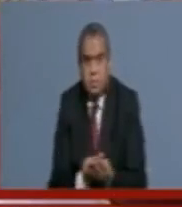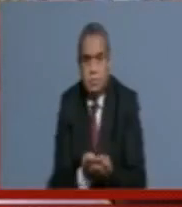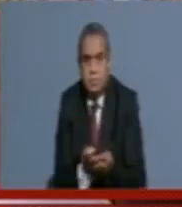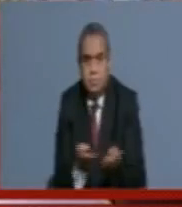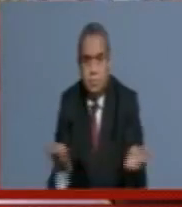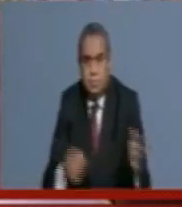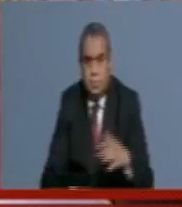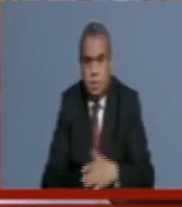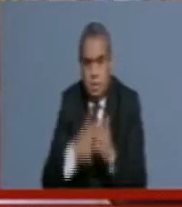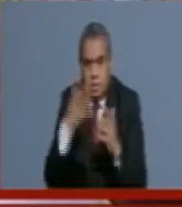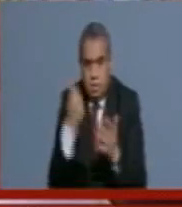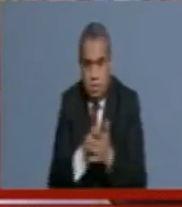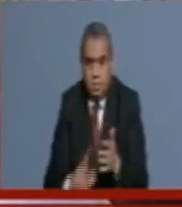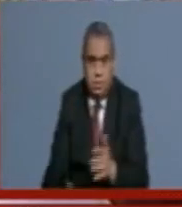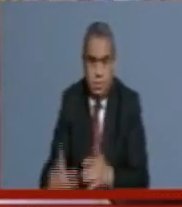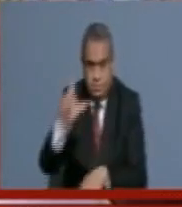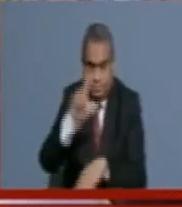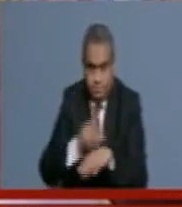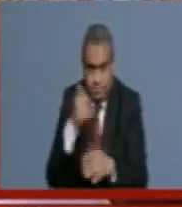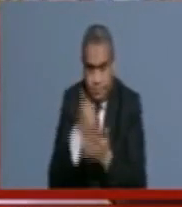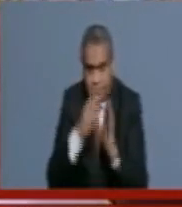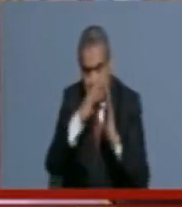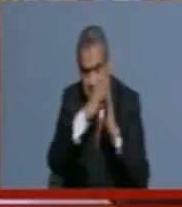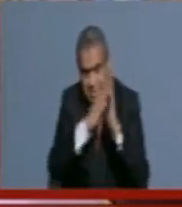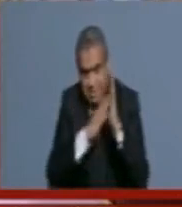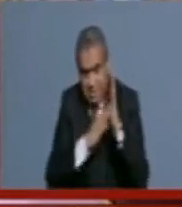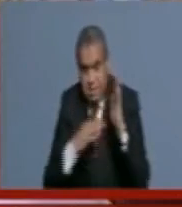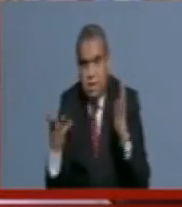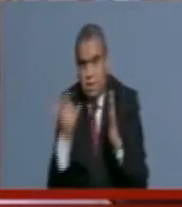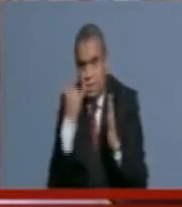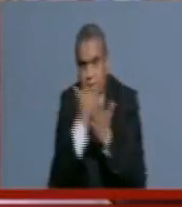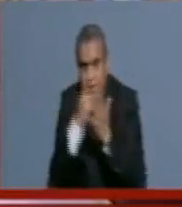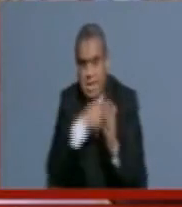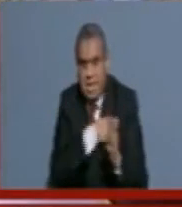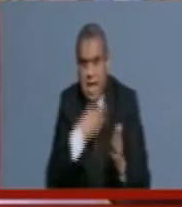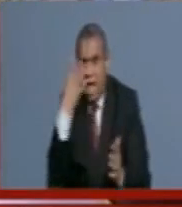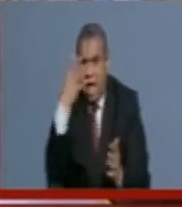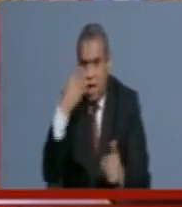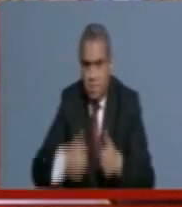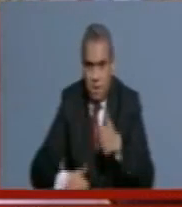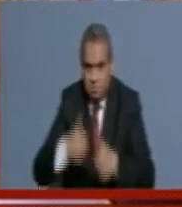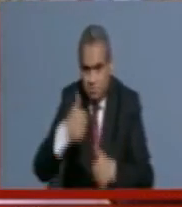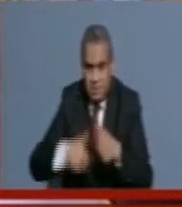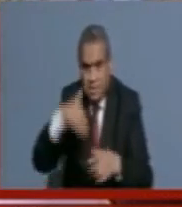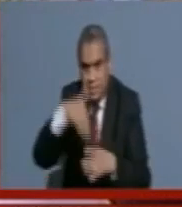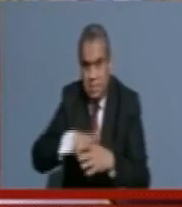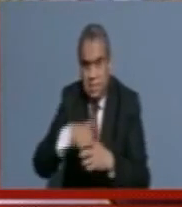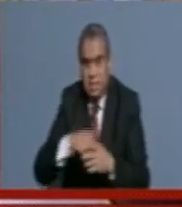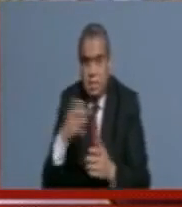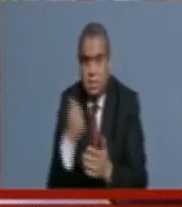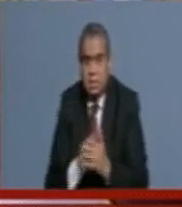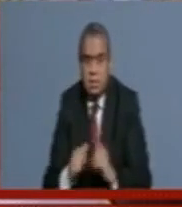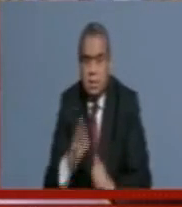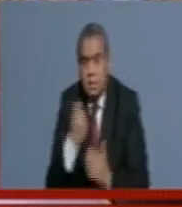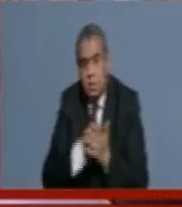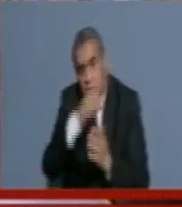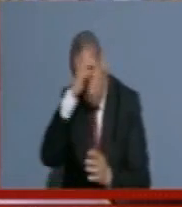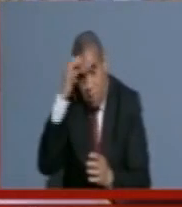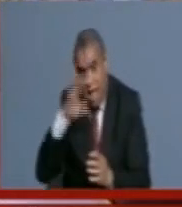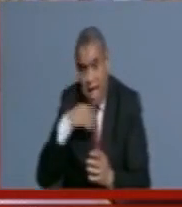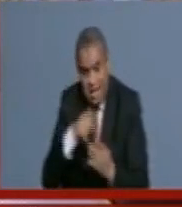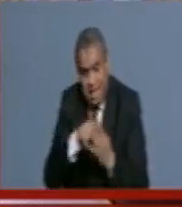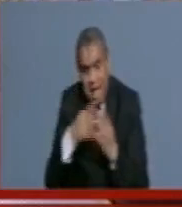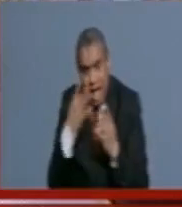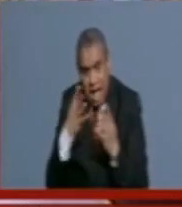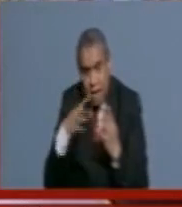وأعلن القائمة المبدئية، وساب فترة للطعن عليها وفقا للجدول،